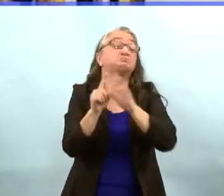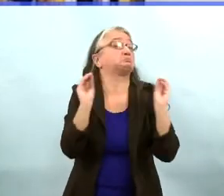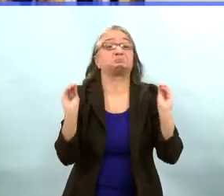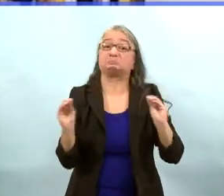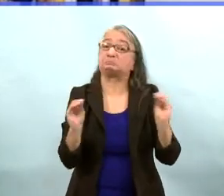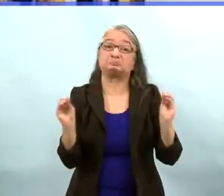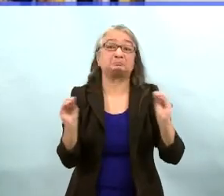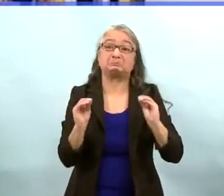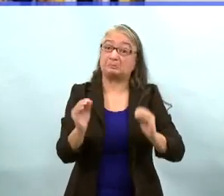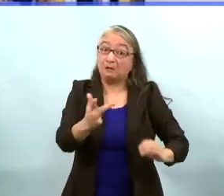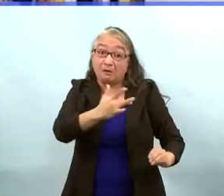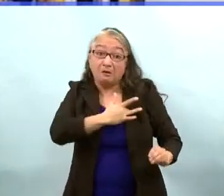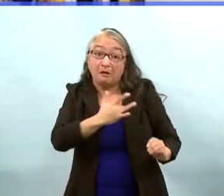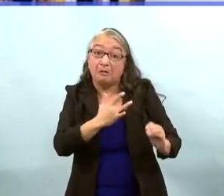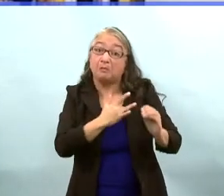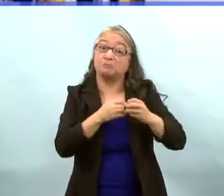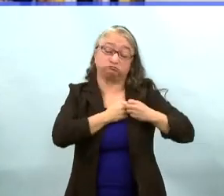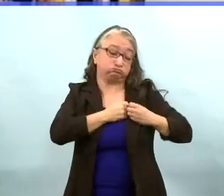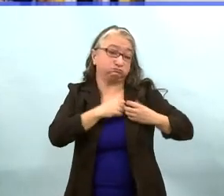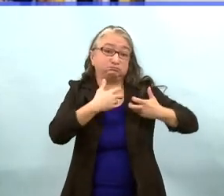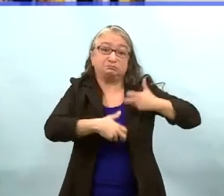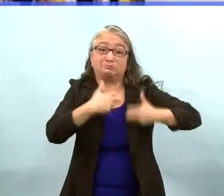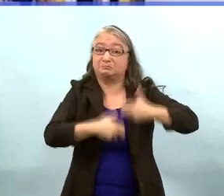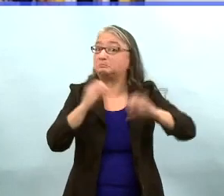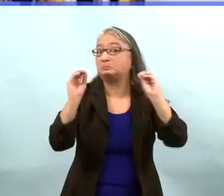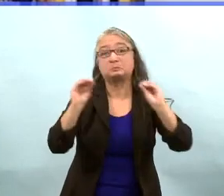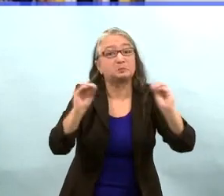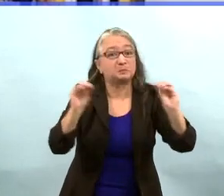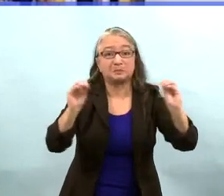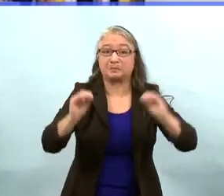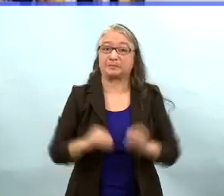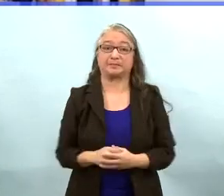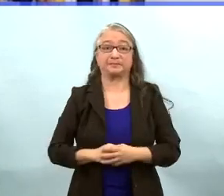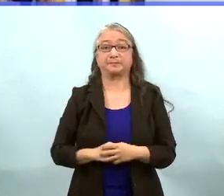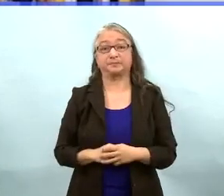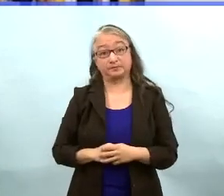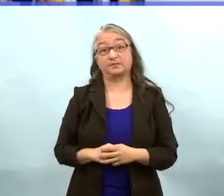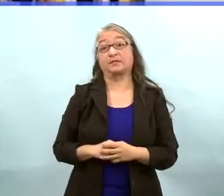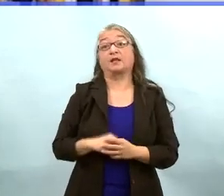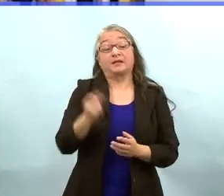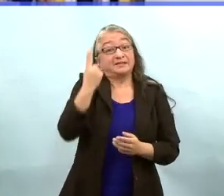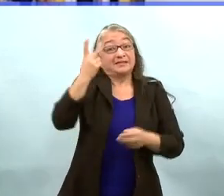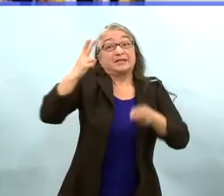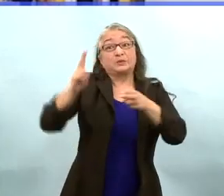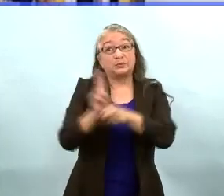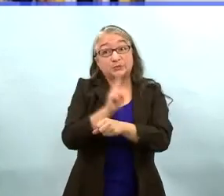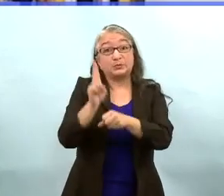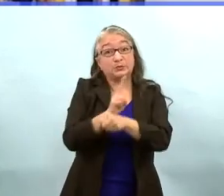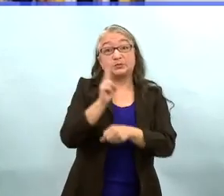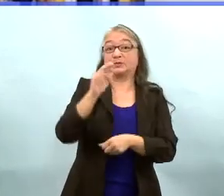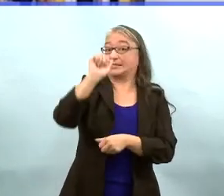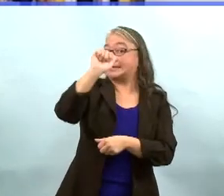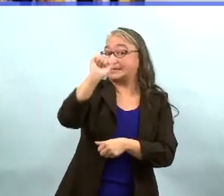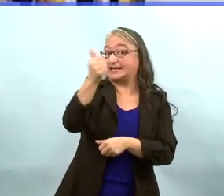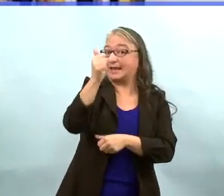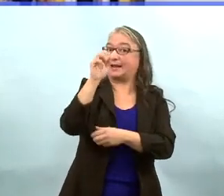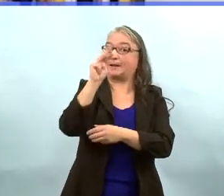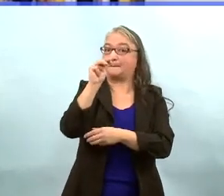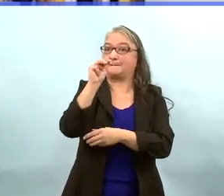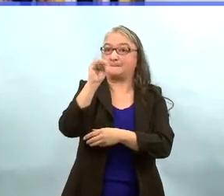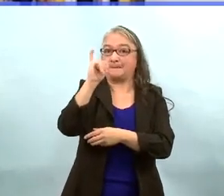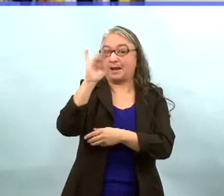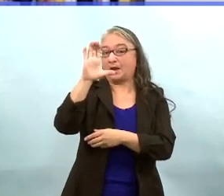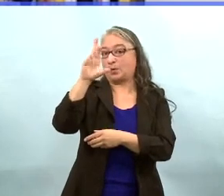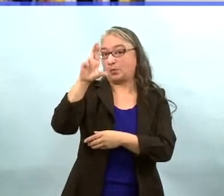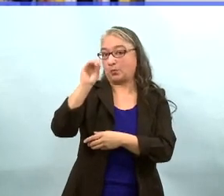Le vaccin sera donné sous forme d'un régime de 2 doses de 10 microgrammes chacune. Ça représente 1/3 de